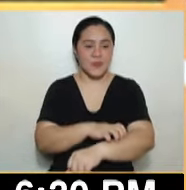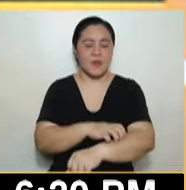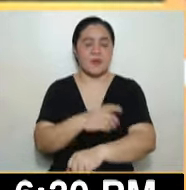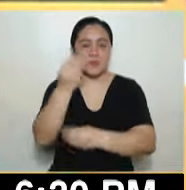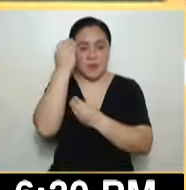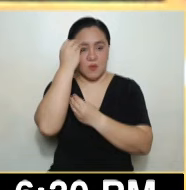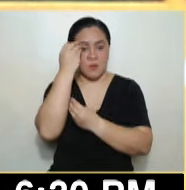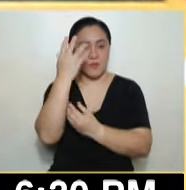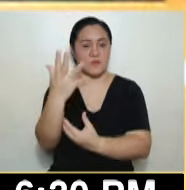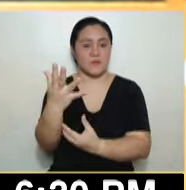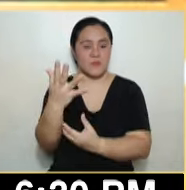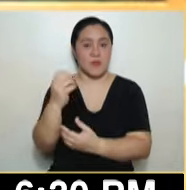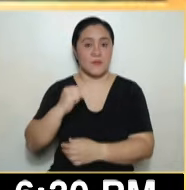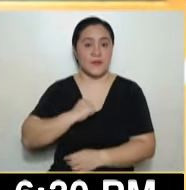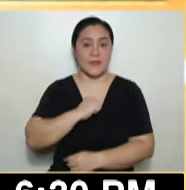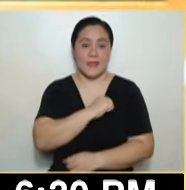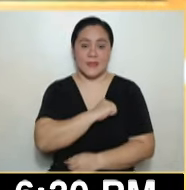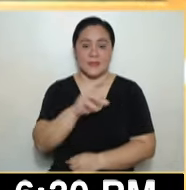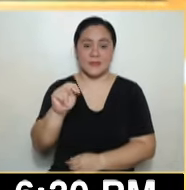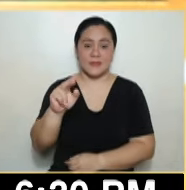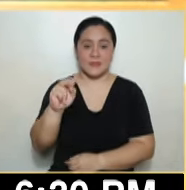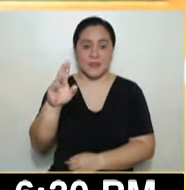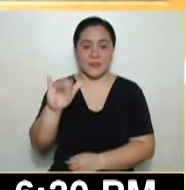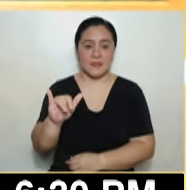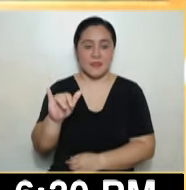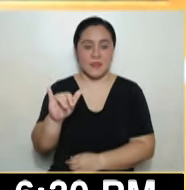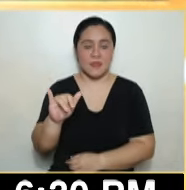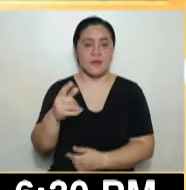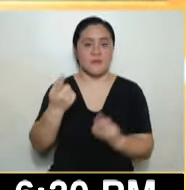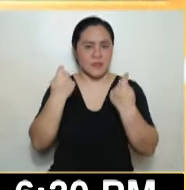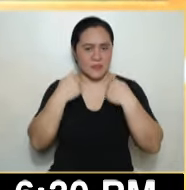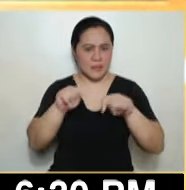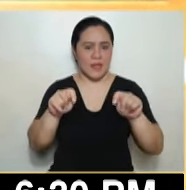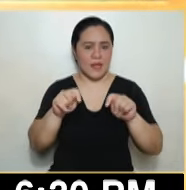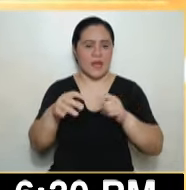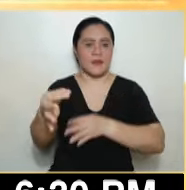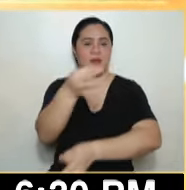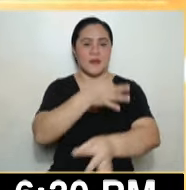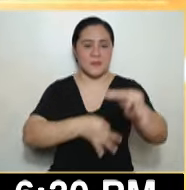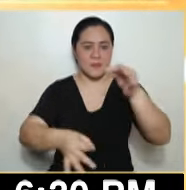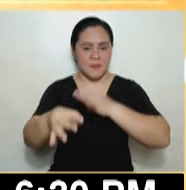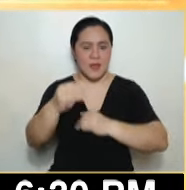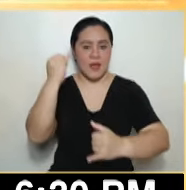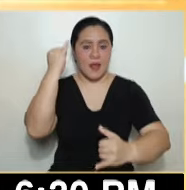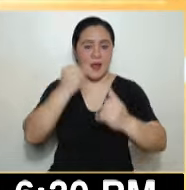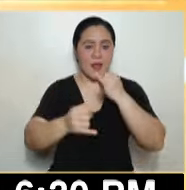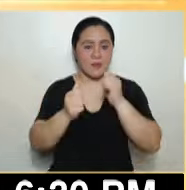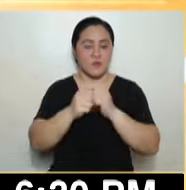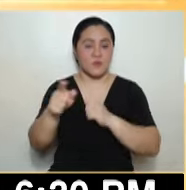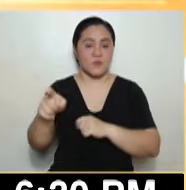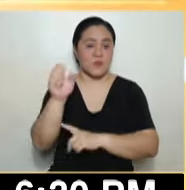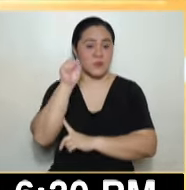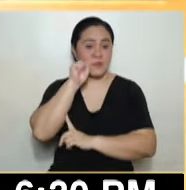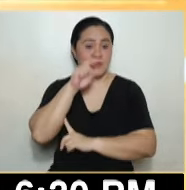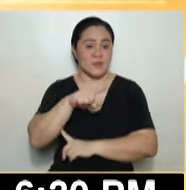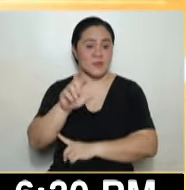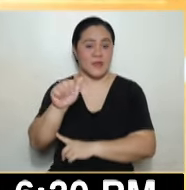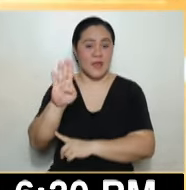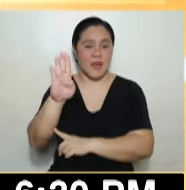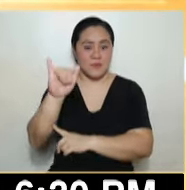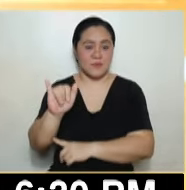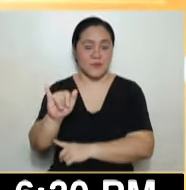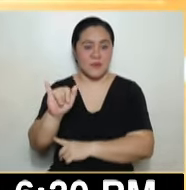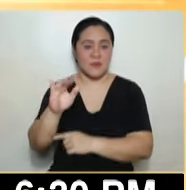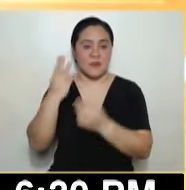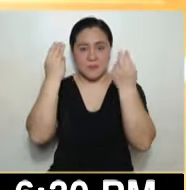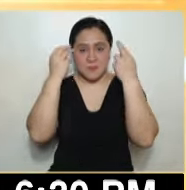na si Senator Nancy Binay na siyang balak pumalit sa last-termer niyang kapatid na si Abby Binay bilang